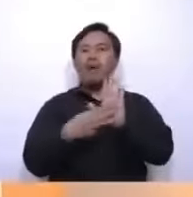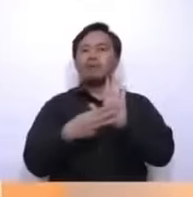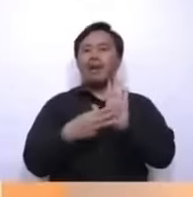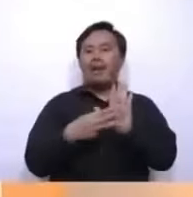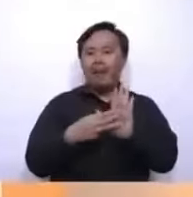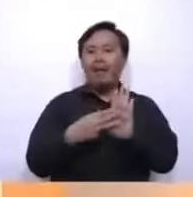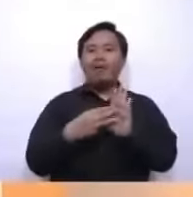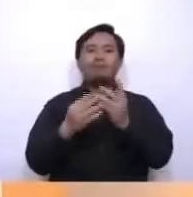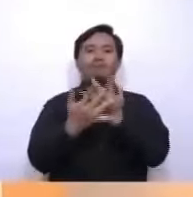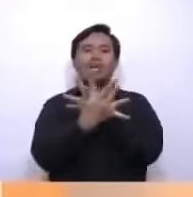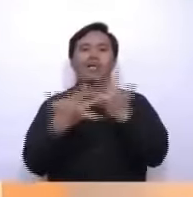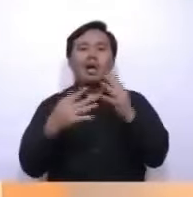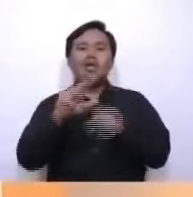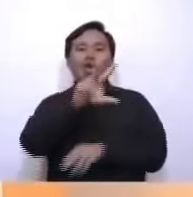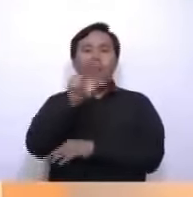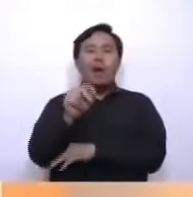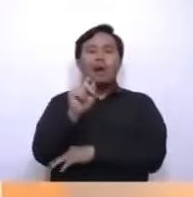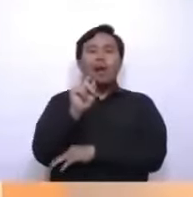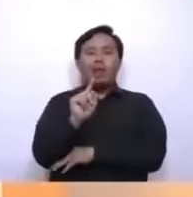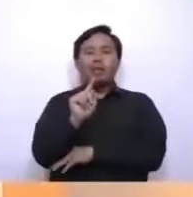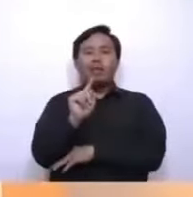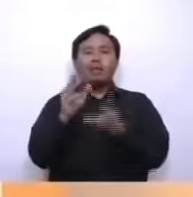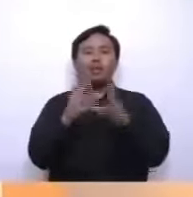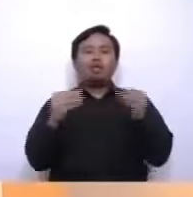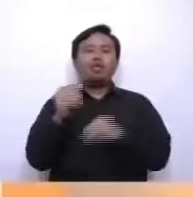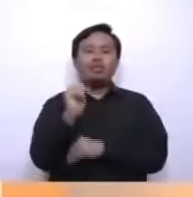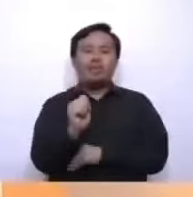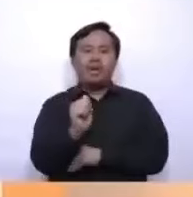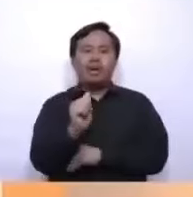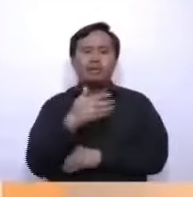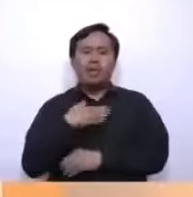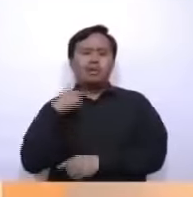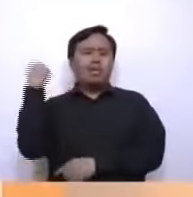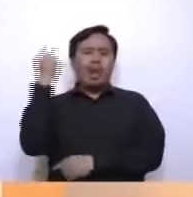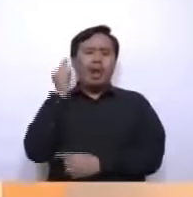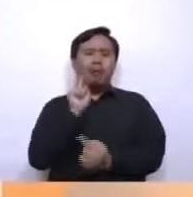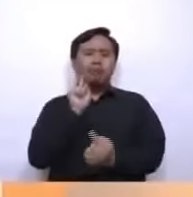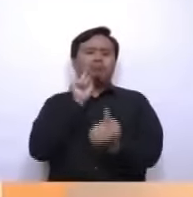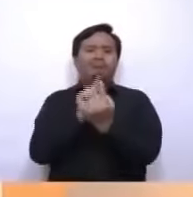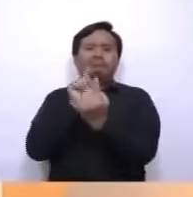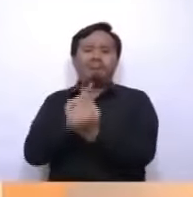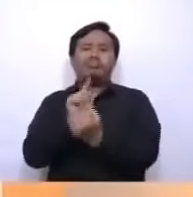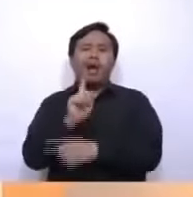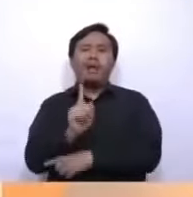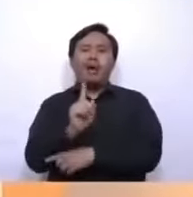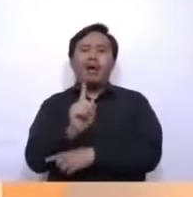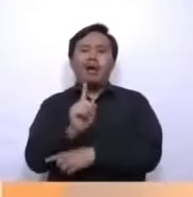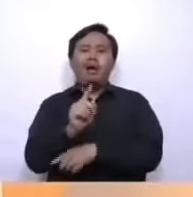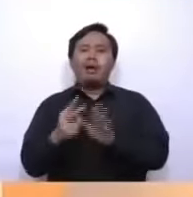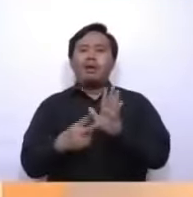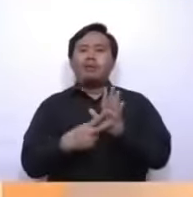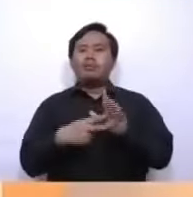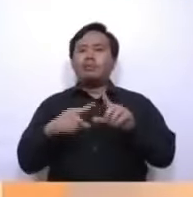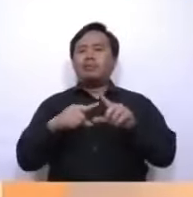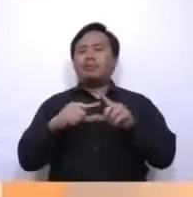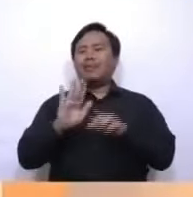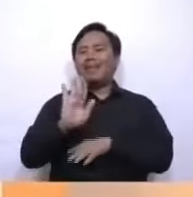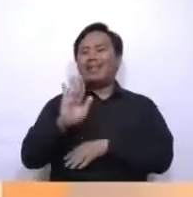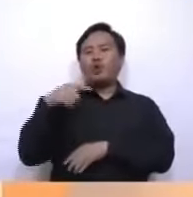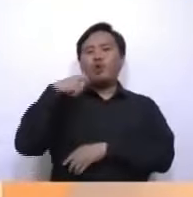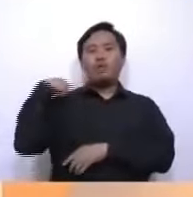problem derita rakyat Jawa Barat yang selama ini saya temukan dalam setiap waktu. Bukan hanya nanti ketika menjadi